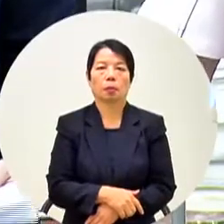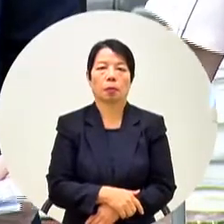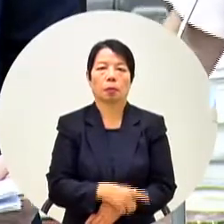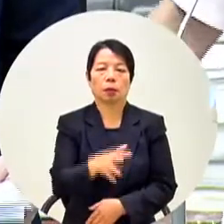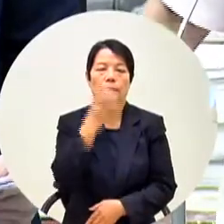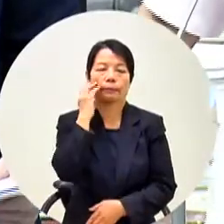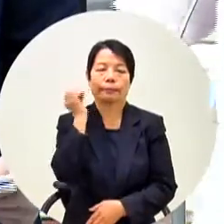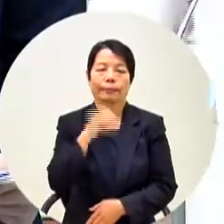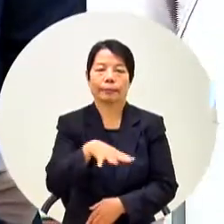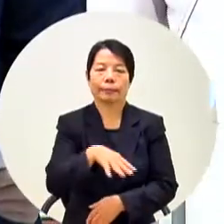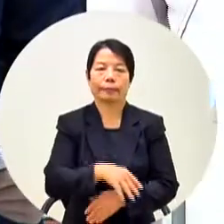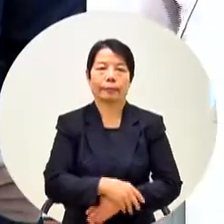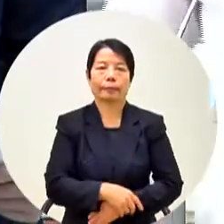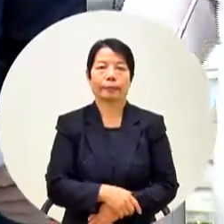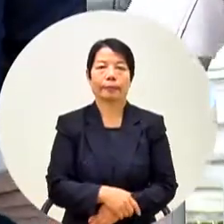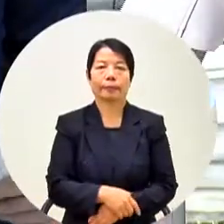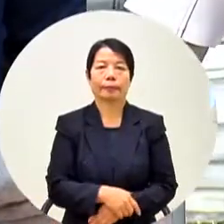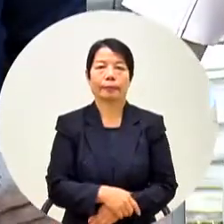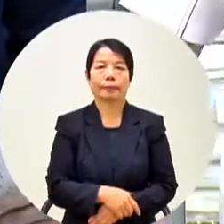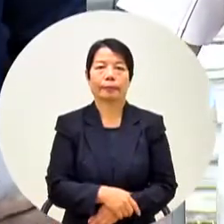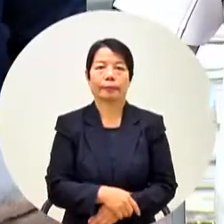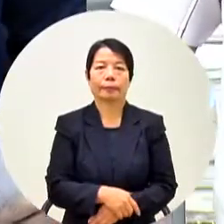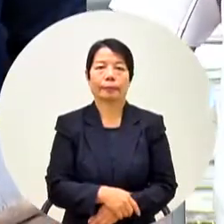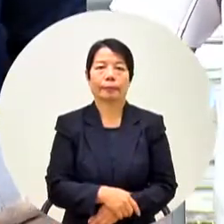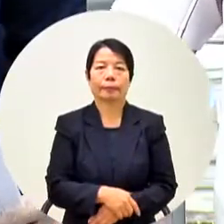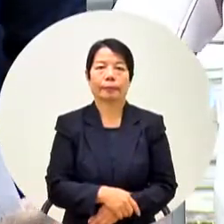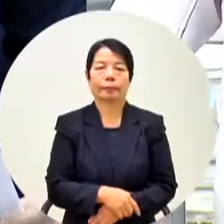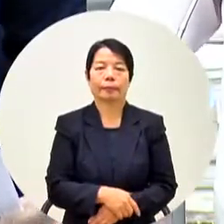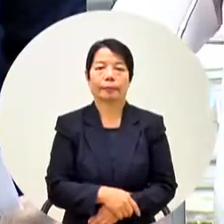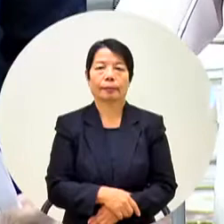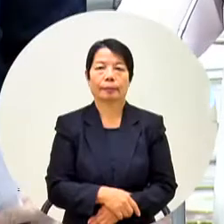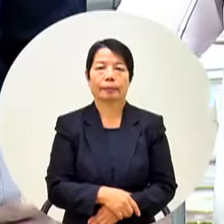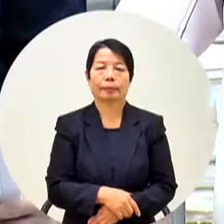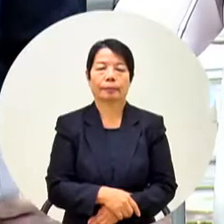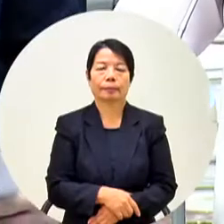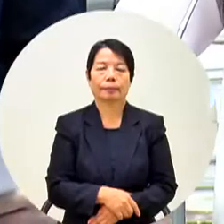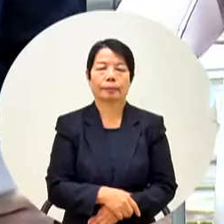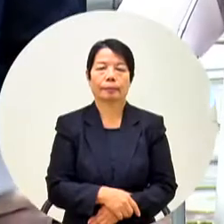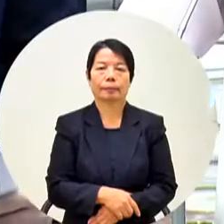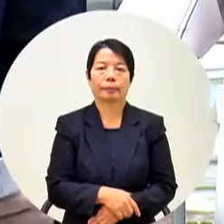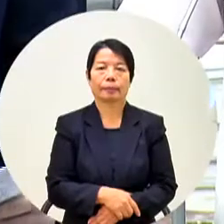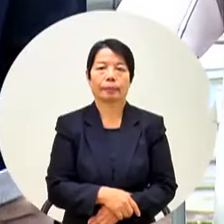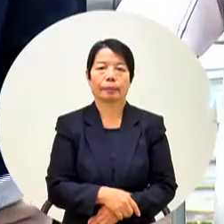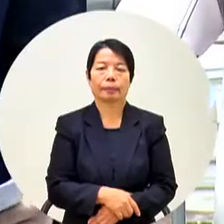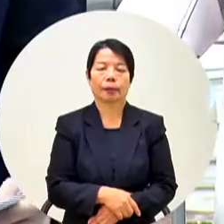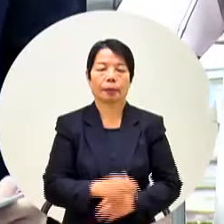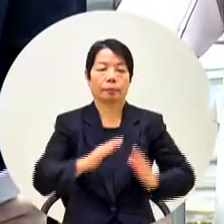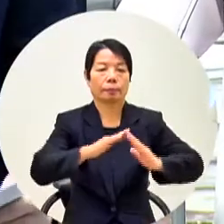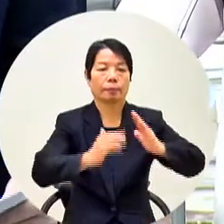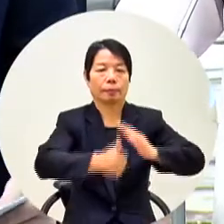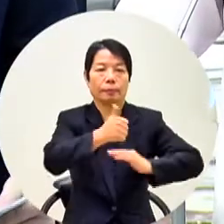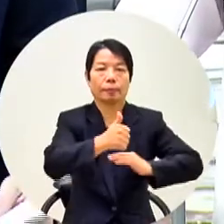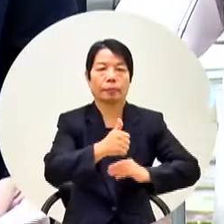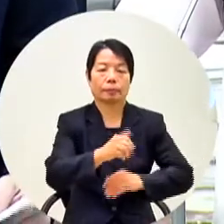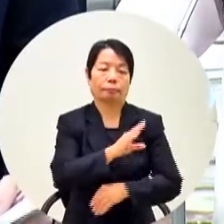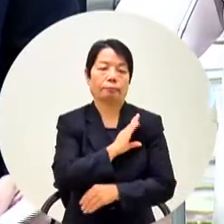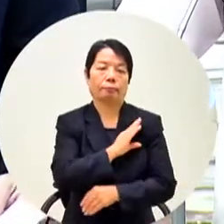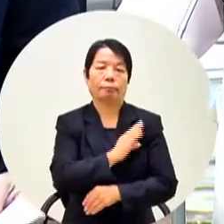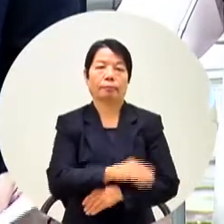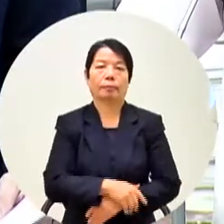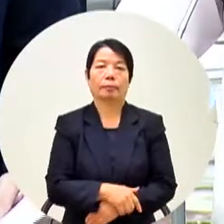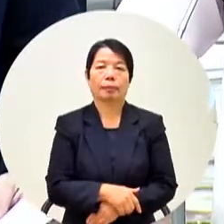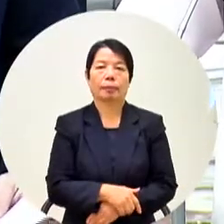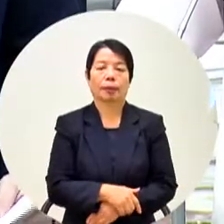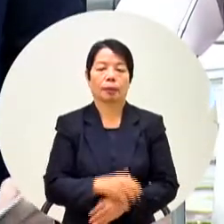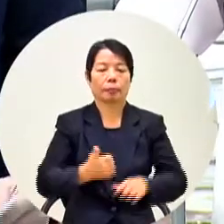愧？啊，哦，惭不惭愧？咱市长哈，当然啦，大家就只无